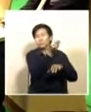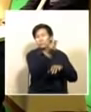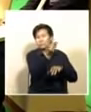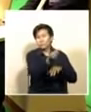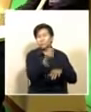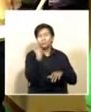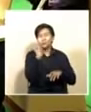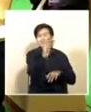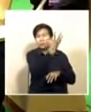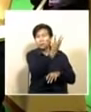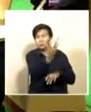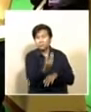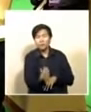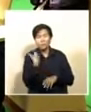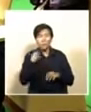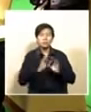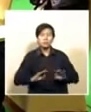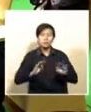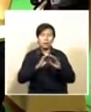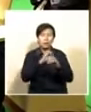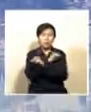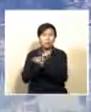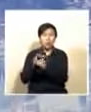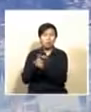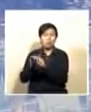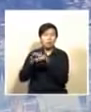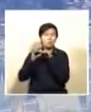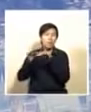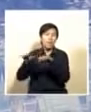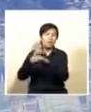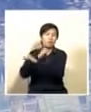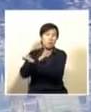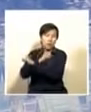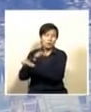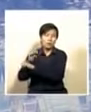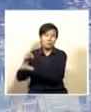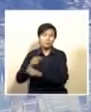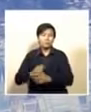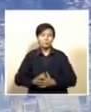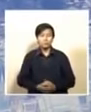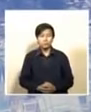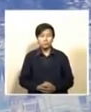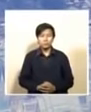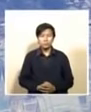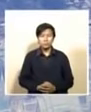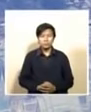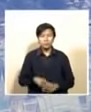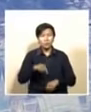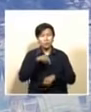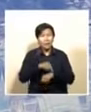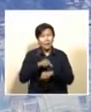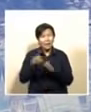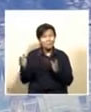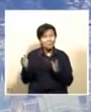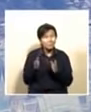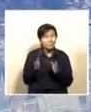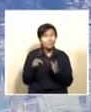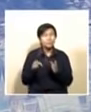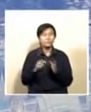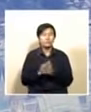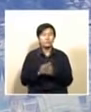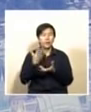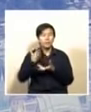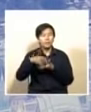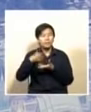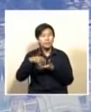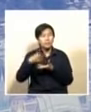ทธิ์กัลยาณมิตรนะครับปลัดกระทรวงพาณิชย์นะครับยังมีอีกส่วนหนึ่งที่สำคัญท่านนายกรัฐมนตรีมีบัญชาให้ทางท่านรองน